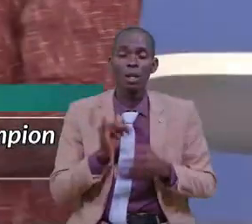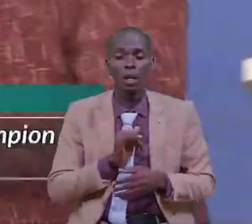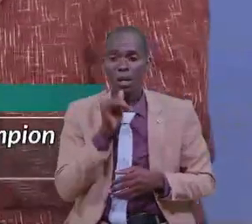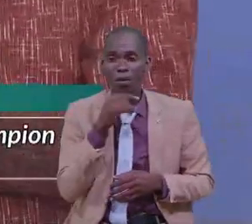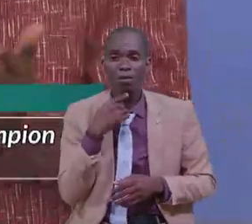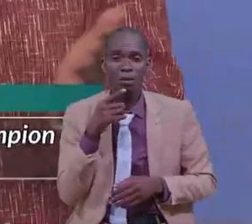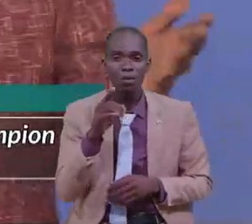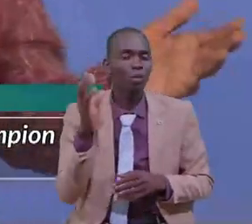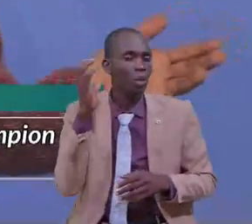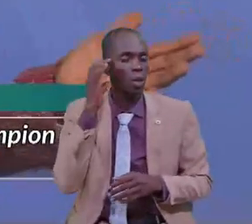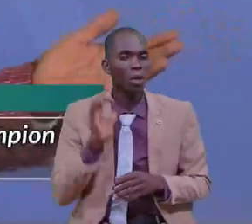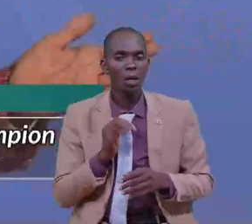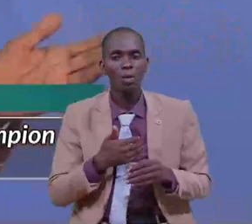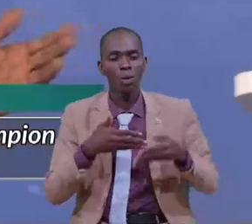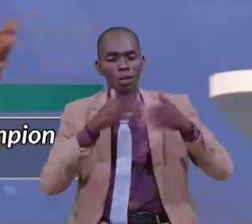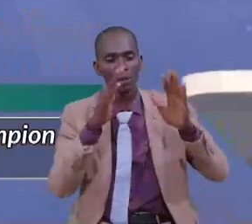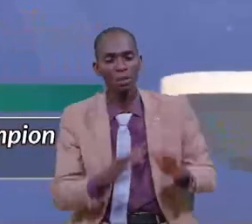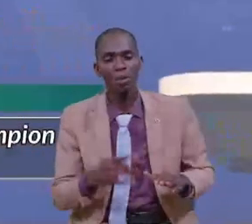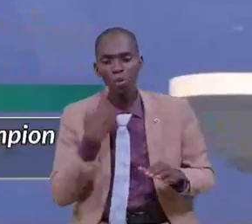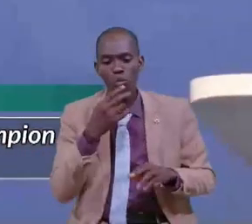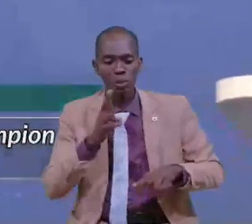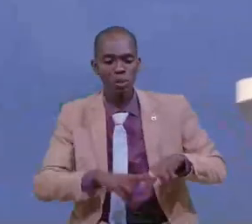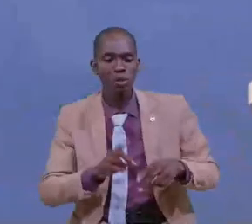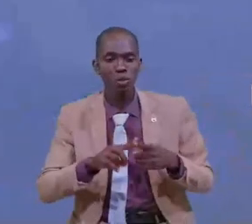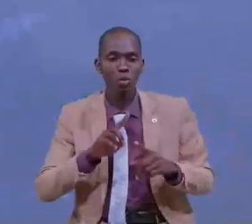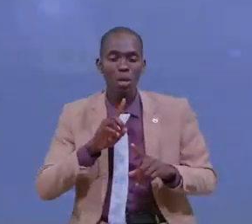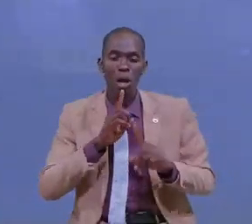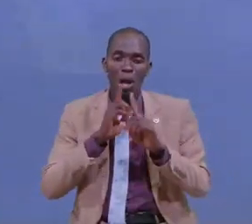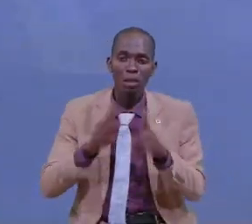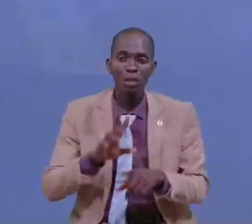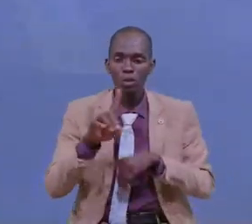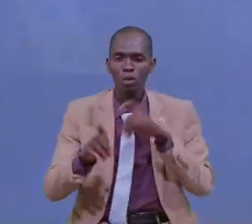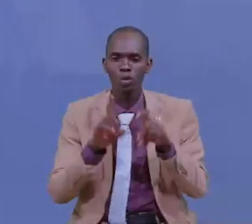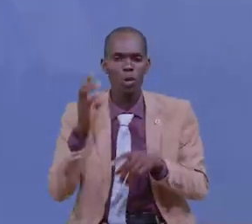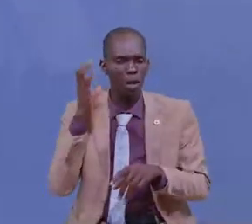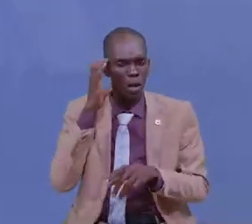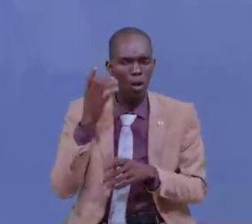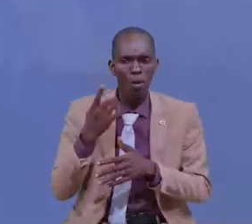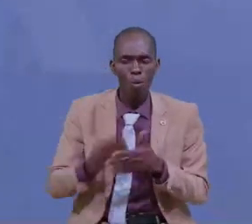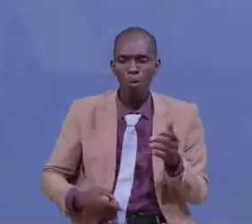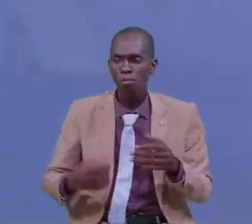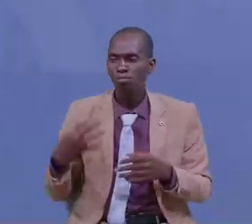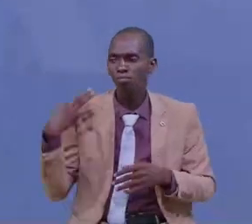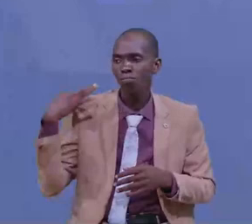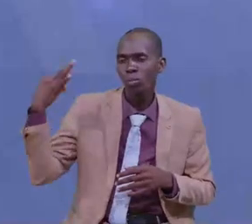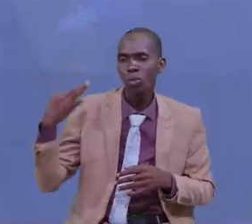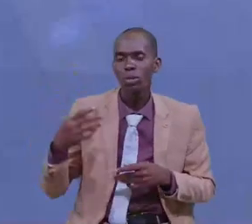assure, vous avez entendu notre panéliste, ceux qui ont répondu aux questions, vous avez entendu leur qualification.